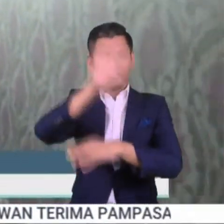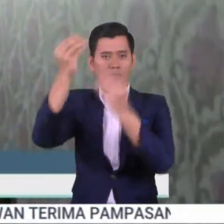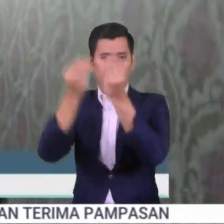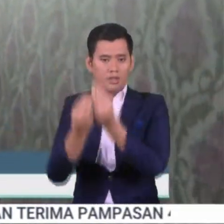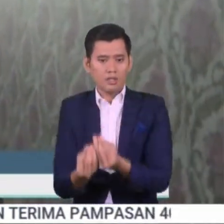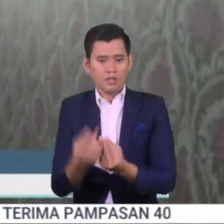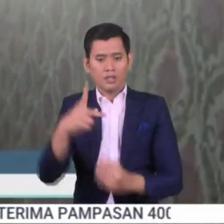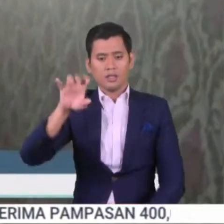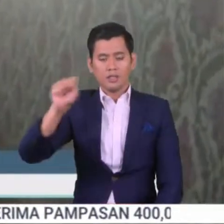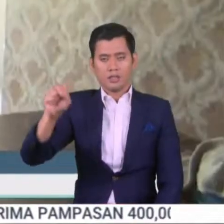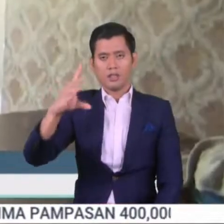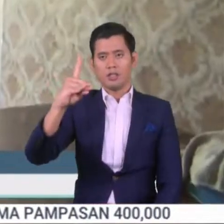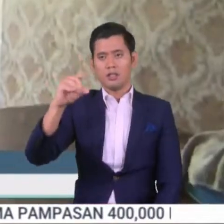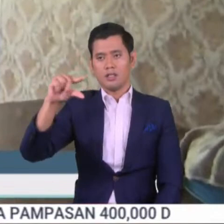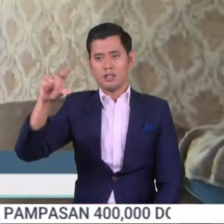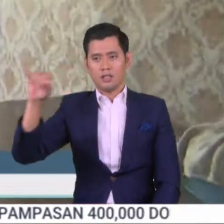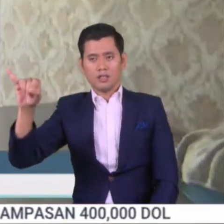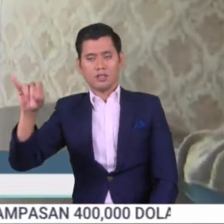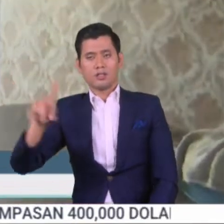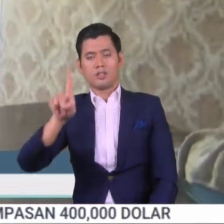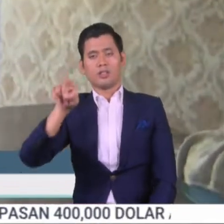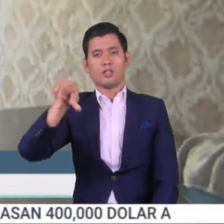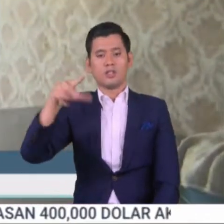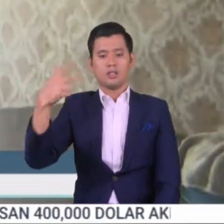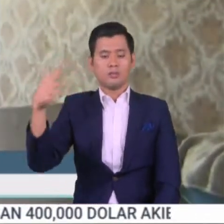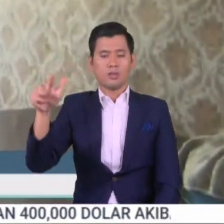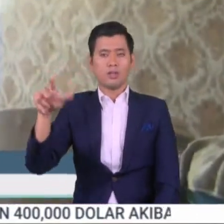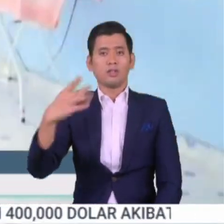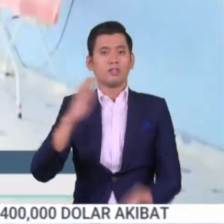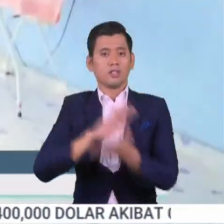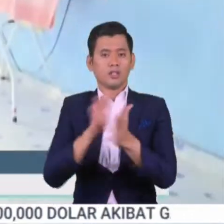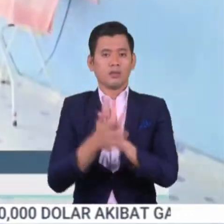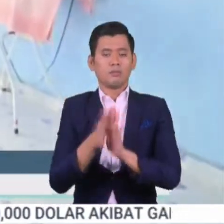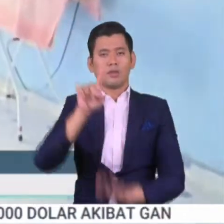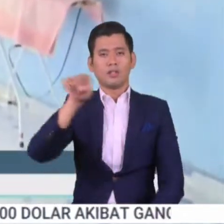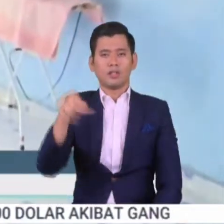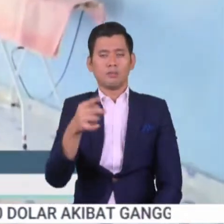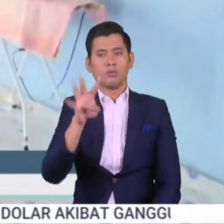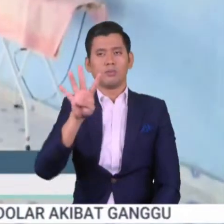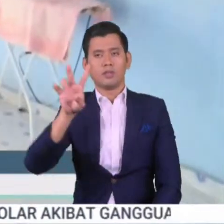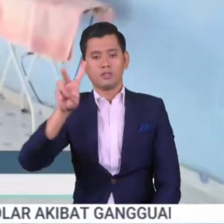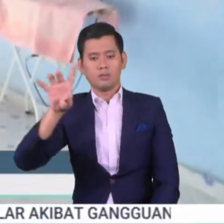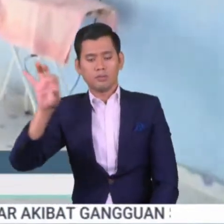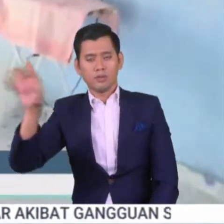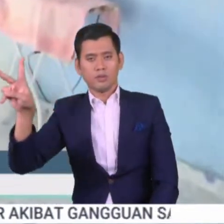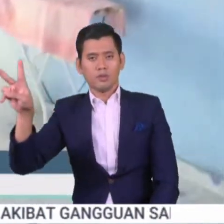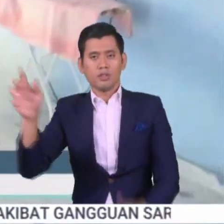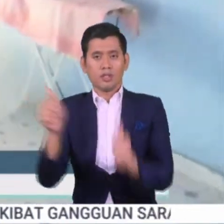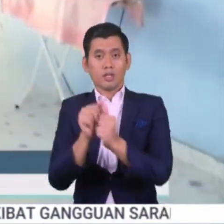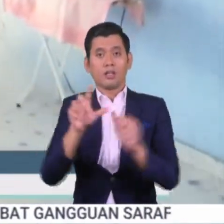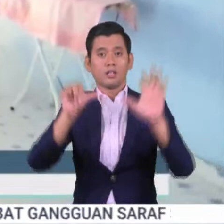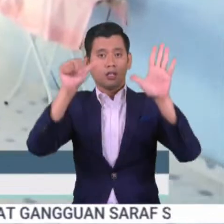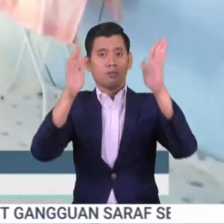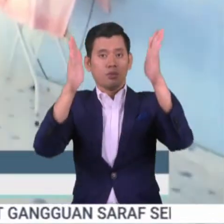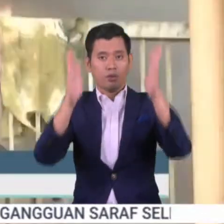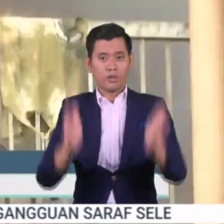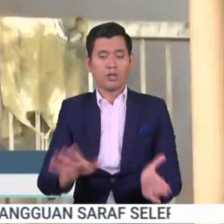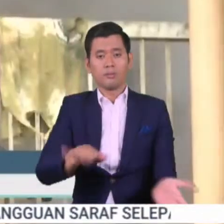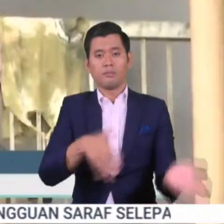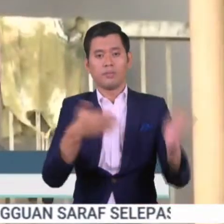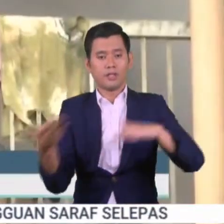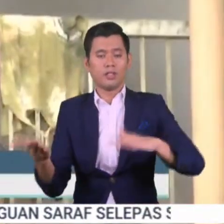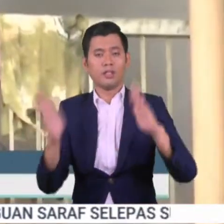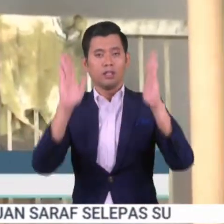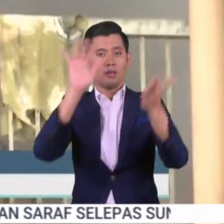kes denggi meningkat 113% kepada 4,492 kes dengan 6 kematian.